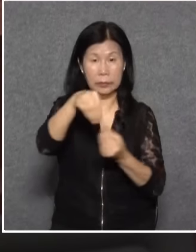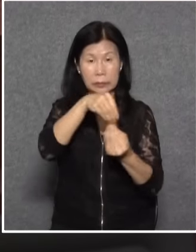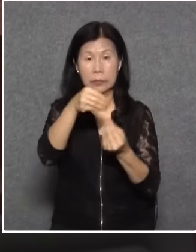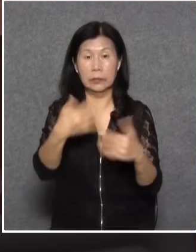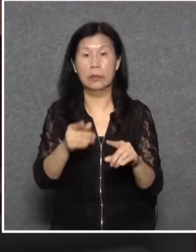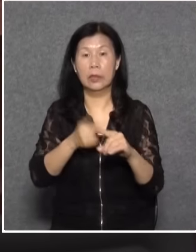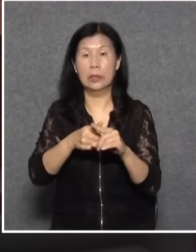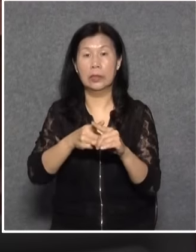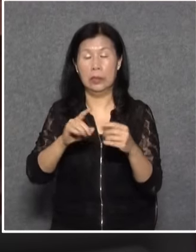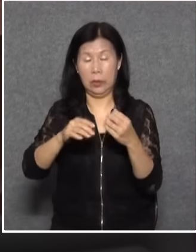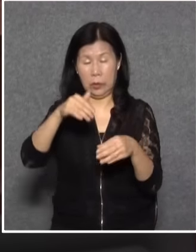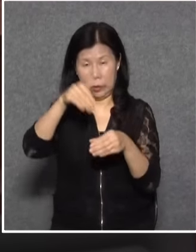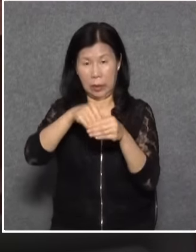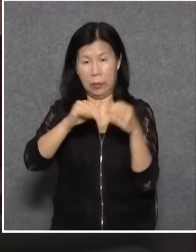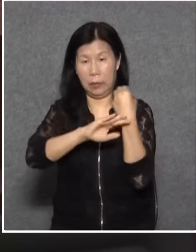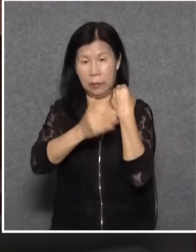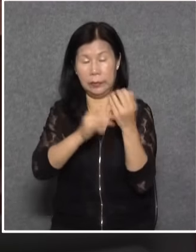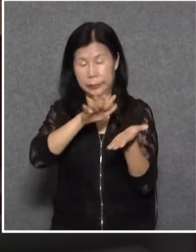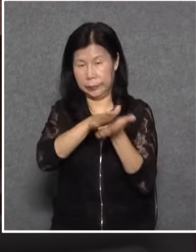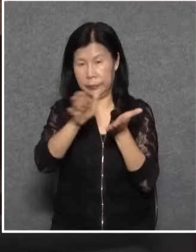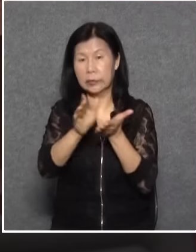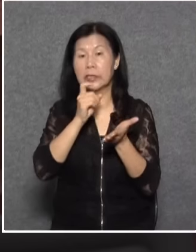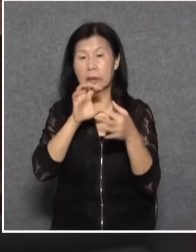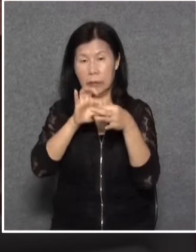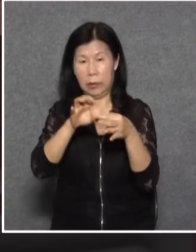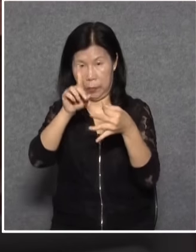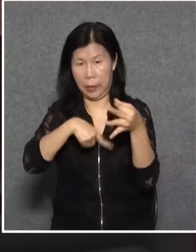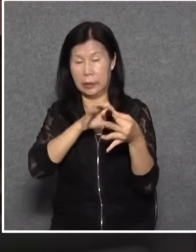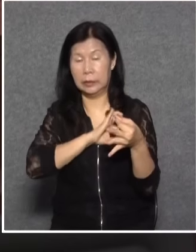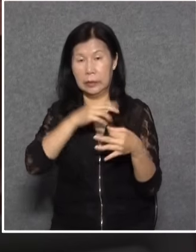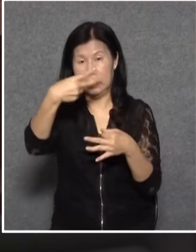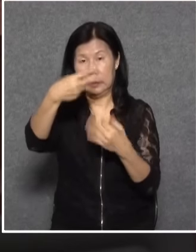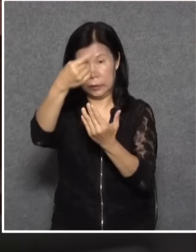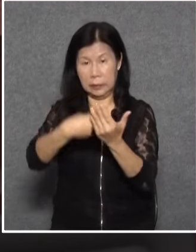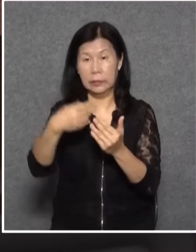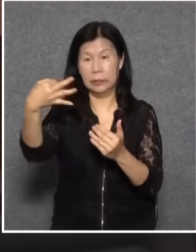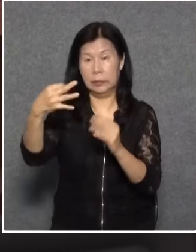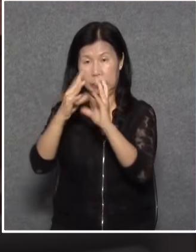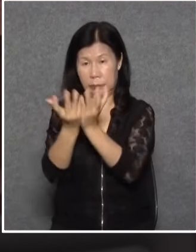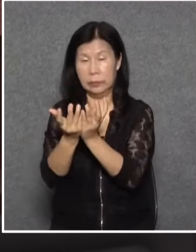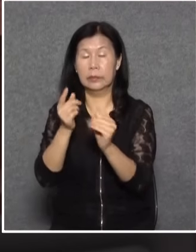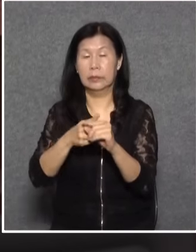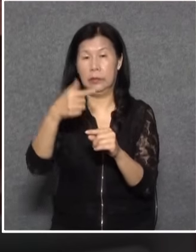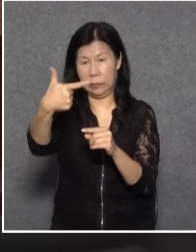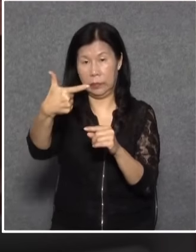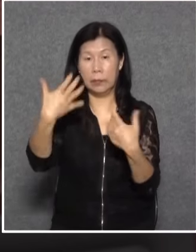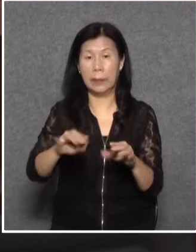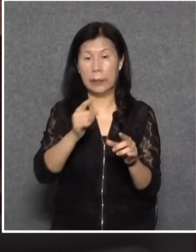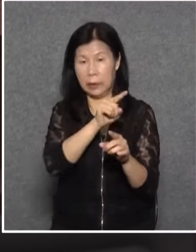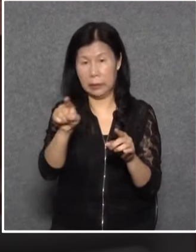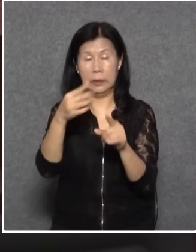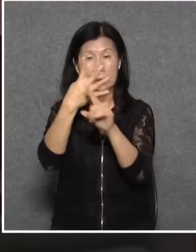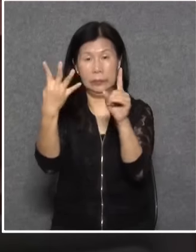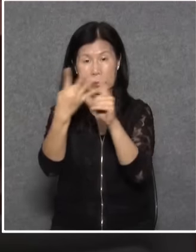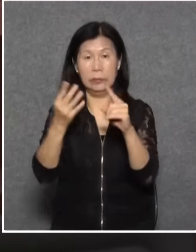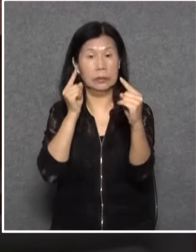從選舉法例中移除有關團體等等。第二號條例草案的第三部，即是第八條到第十四條的